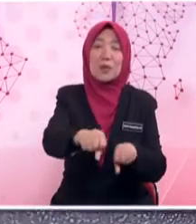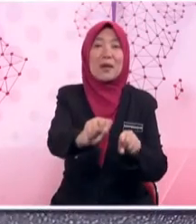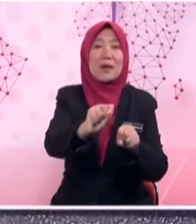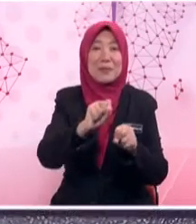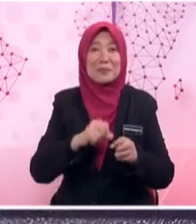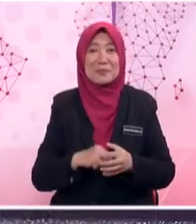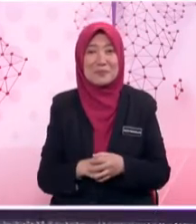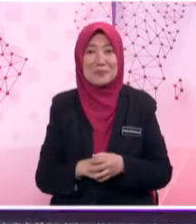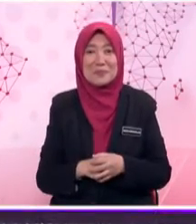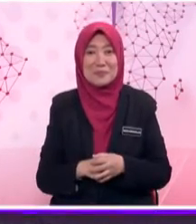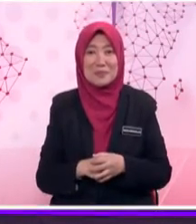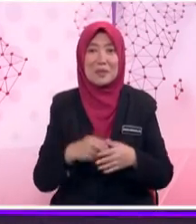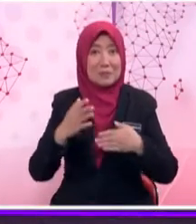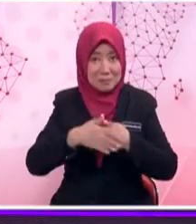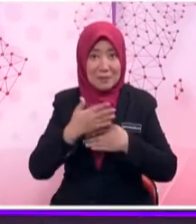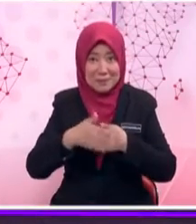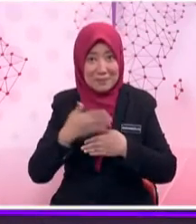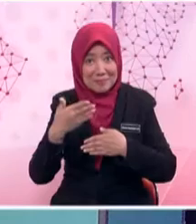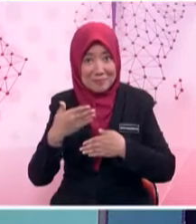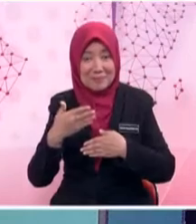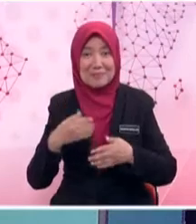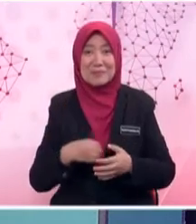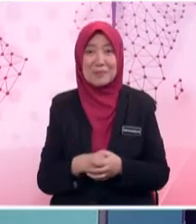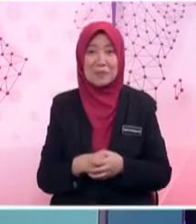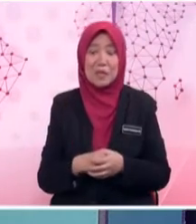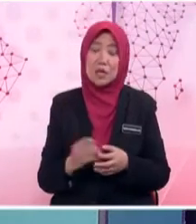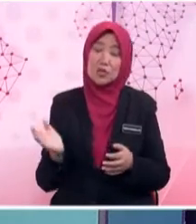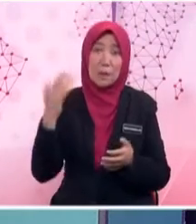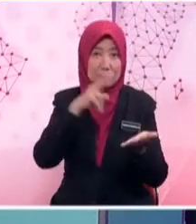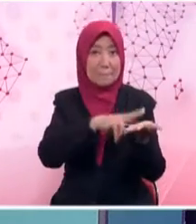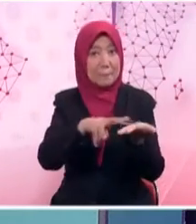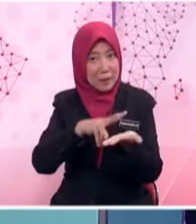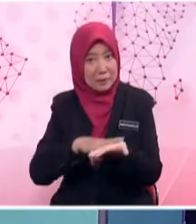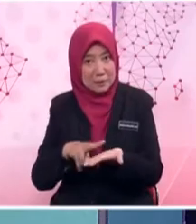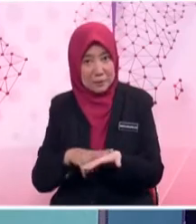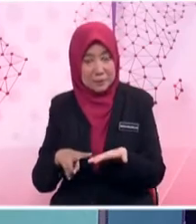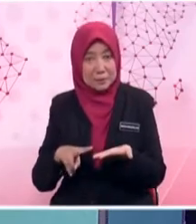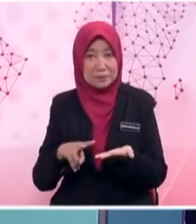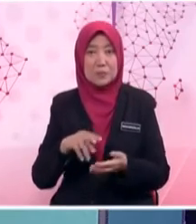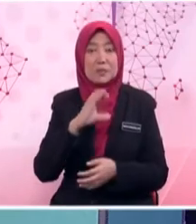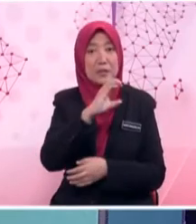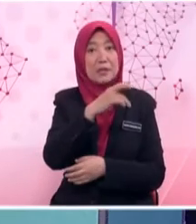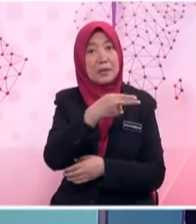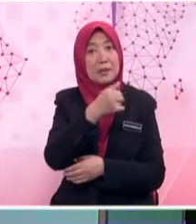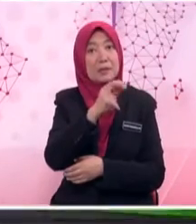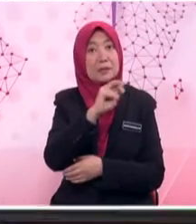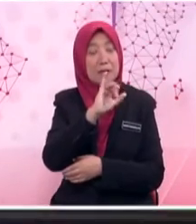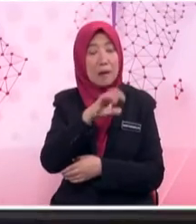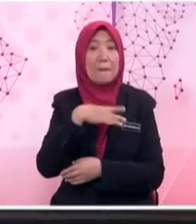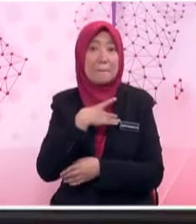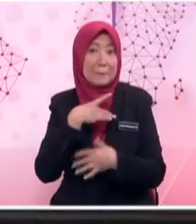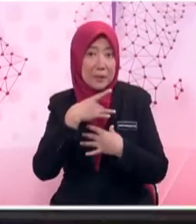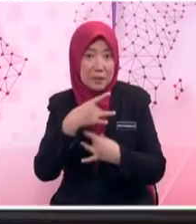sungai. Okay. Wah, mudahnya cikgu. Okey, jom kita baca. Boleh cikgu. Cham Jiali. Cham Jiali